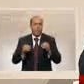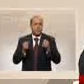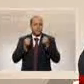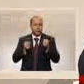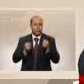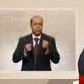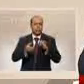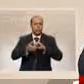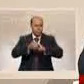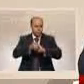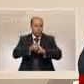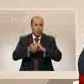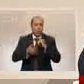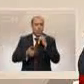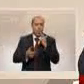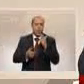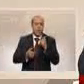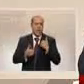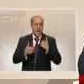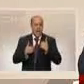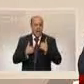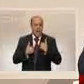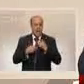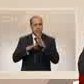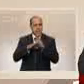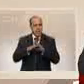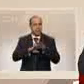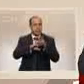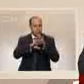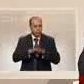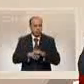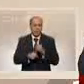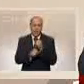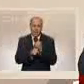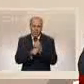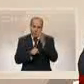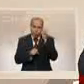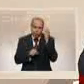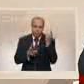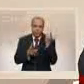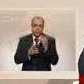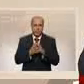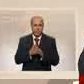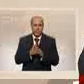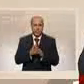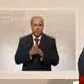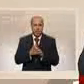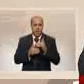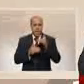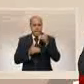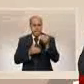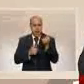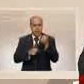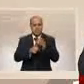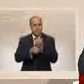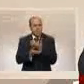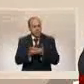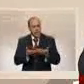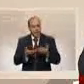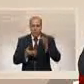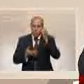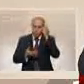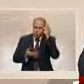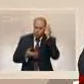وشبكه علاقاتي لاكون الضامن والراعي للاستثمار في تونس وبعث مناخ ثقه ما بين